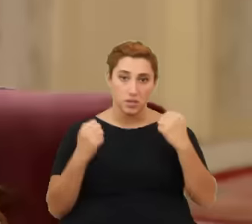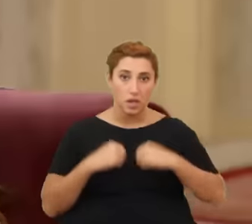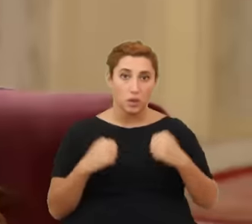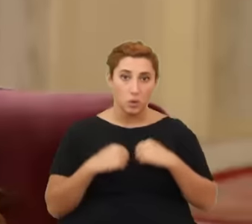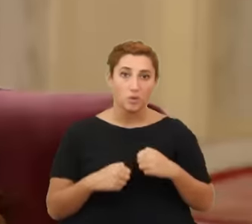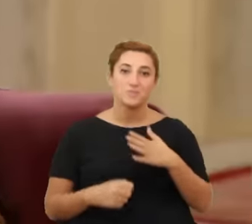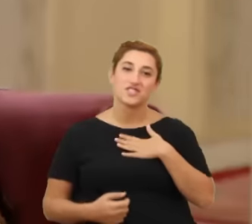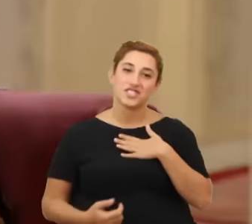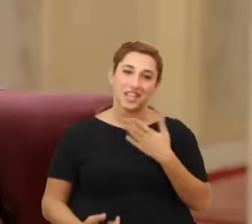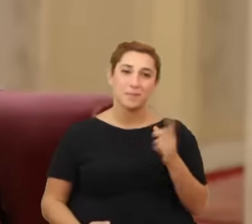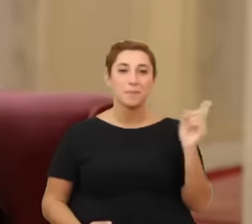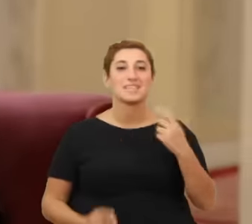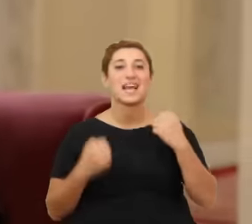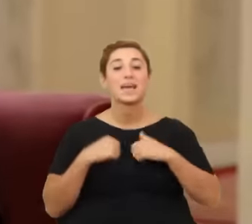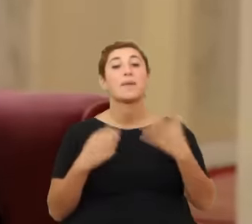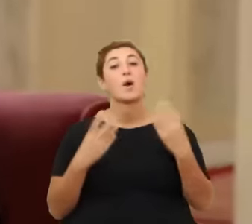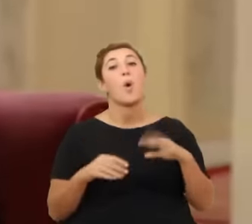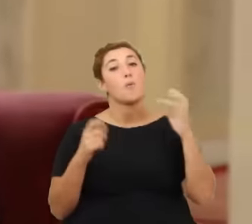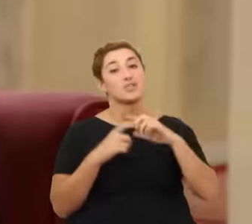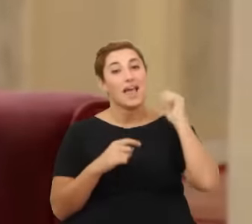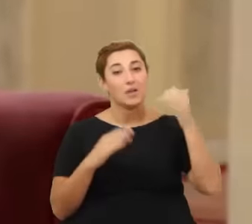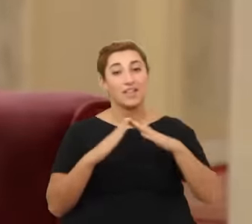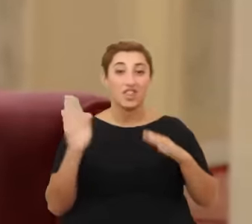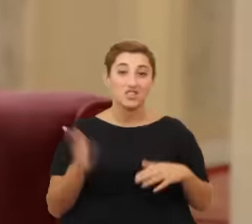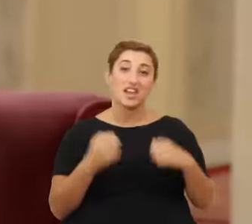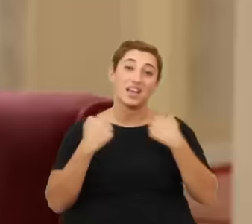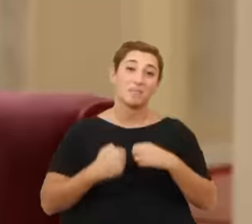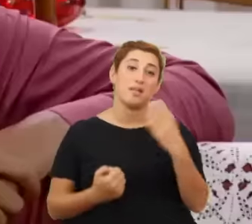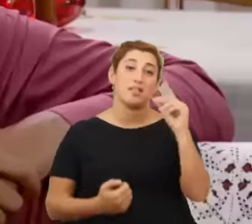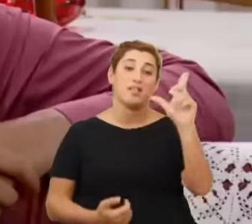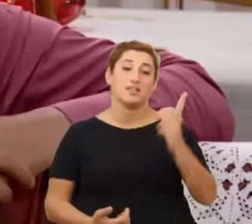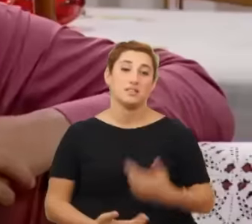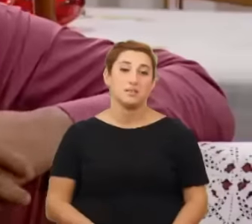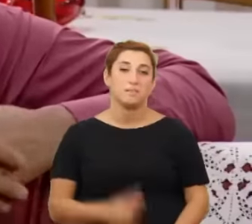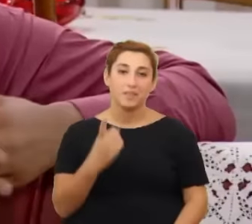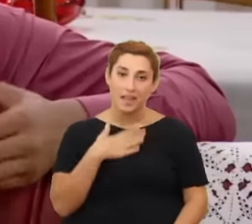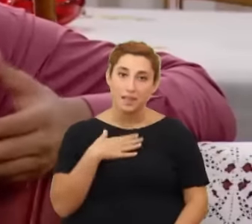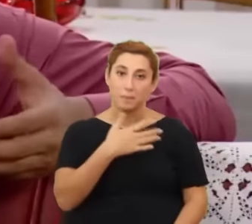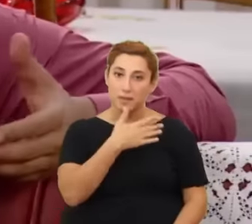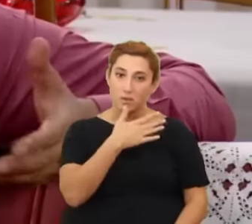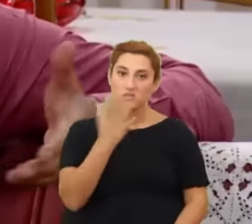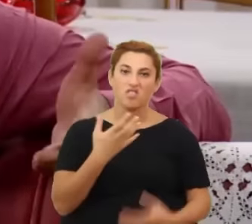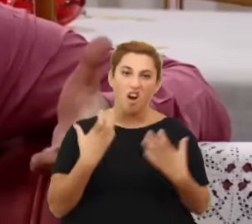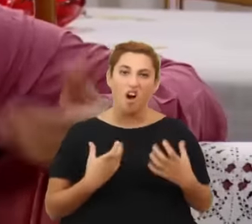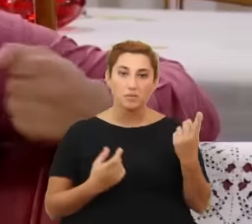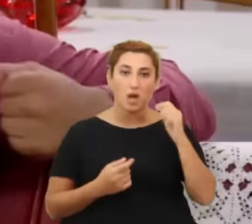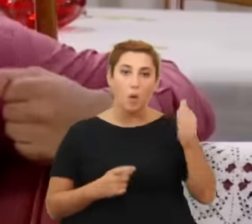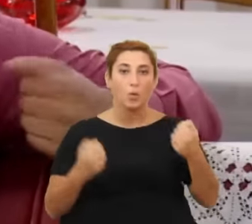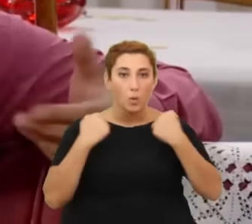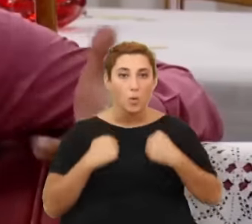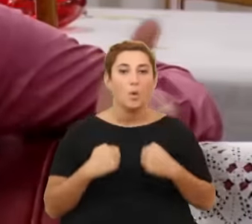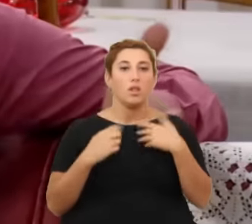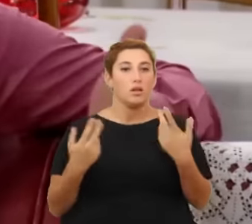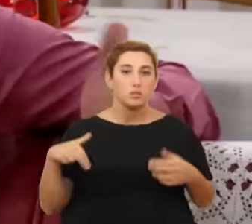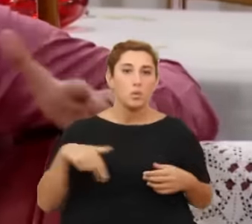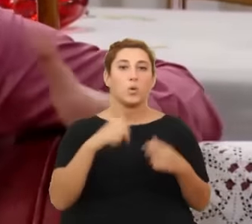o yelekleri. Bazen giymekle olmuyor Rıza. Her gün evden çıkarken giymen lazım. Bir tanem biliyorsun o ne kadar ağır bir şey. Her gün o kadar yüklen